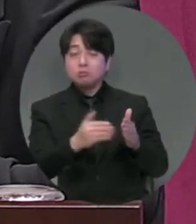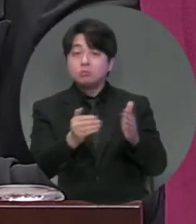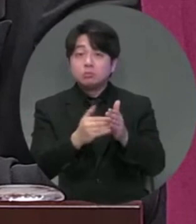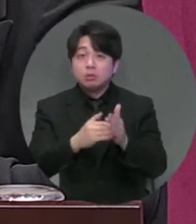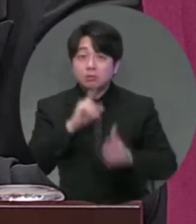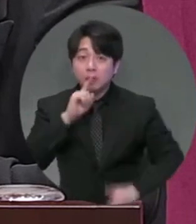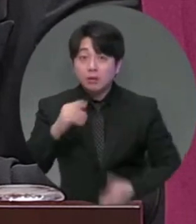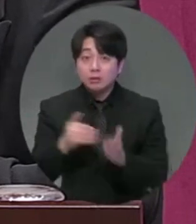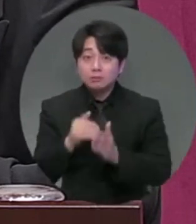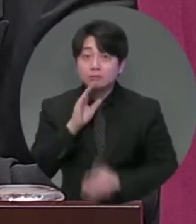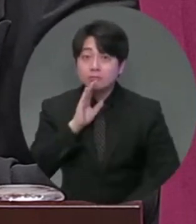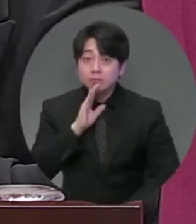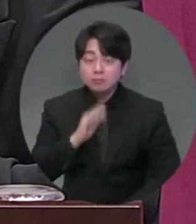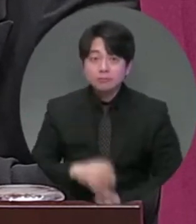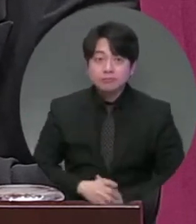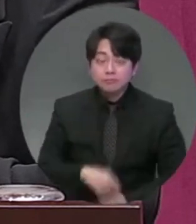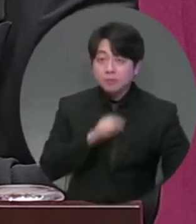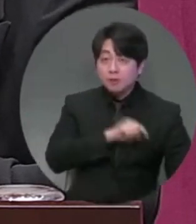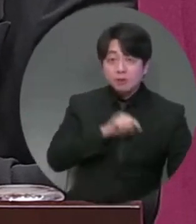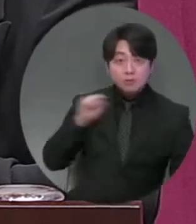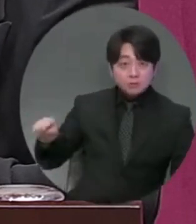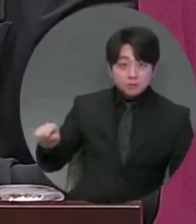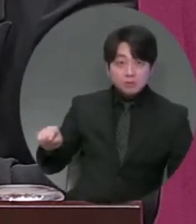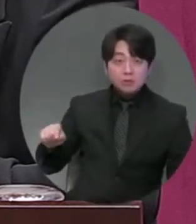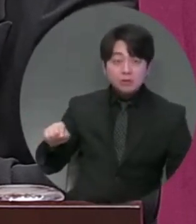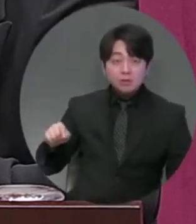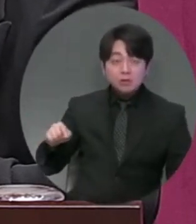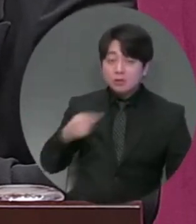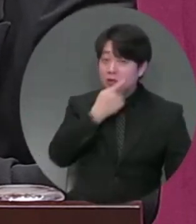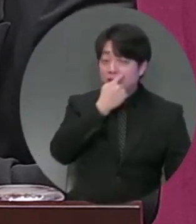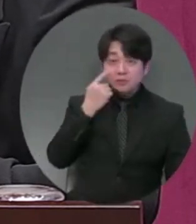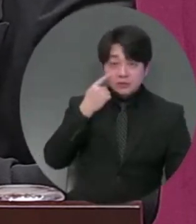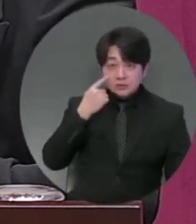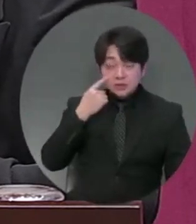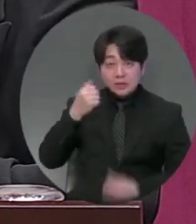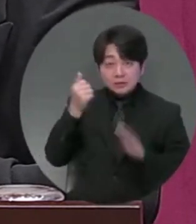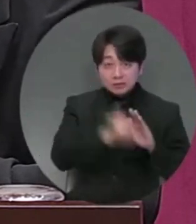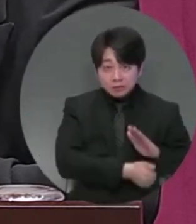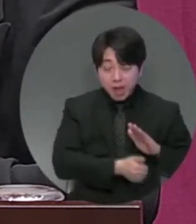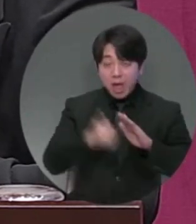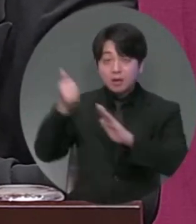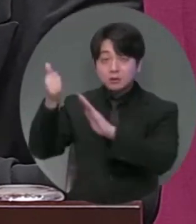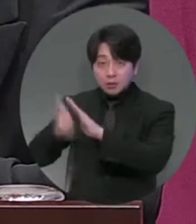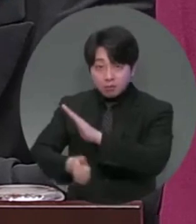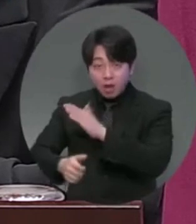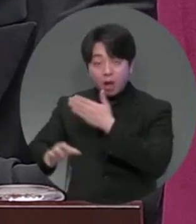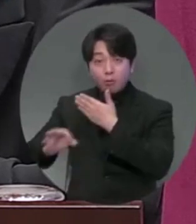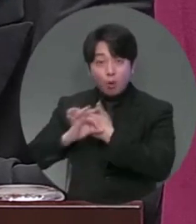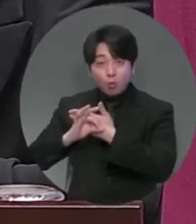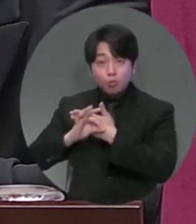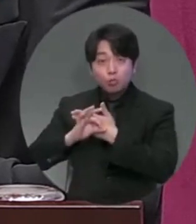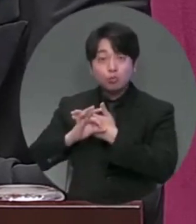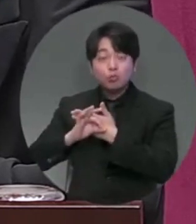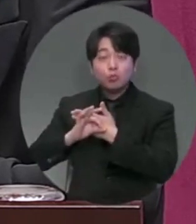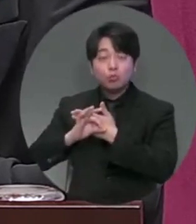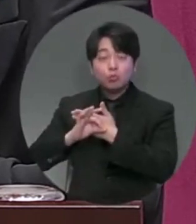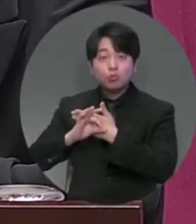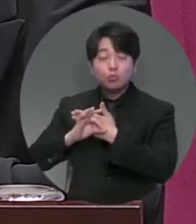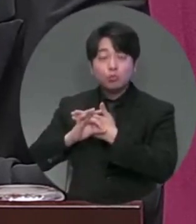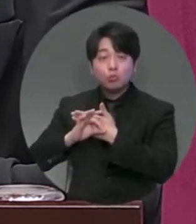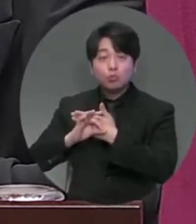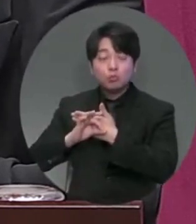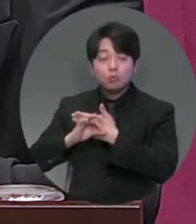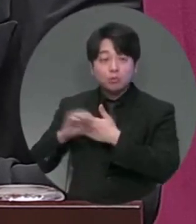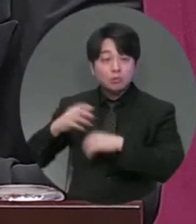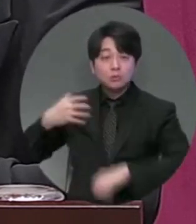근데 양 당사자가 모두 입증에 실패했을 때 불이익을 누구에게 돌리느냐 그러니까 입증책임은 그러면 여전히 저는 검사에게 있다고 보고요